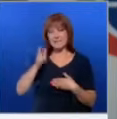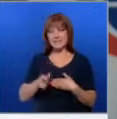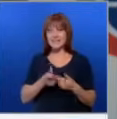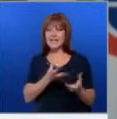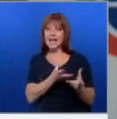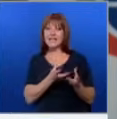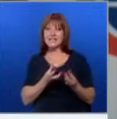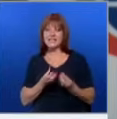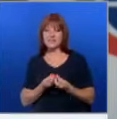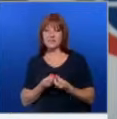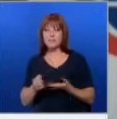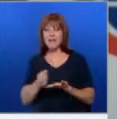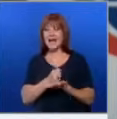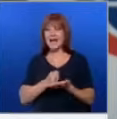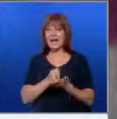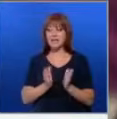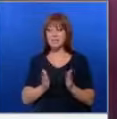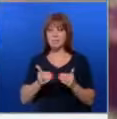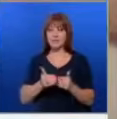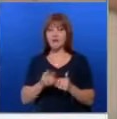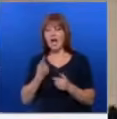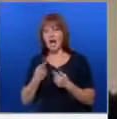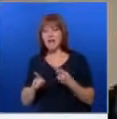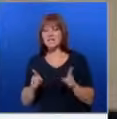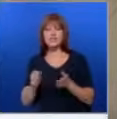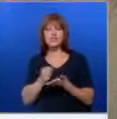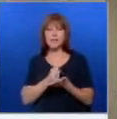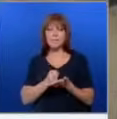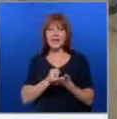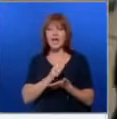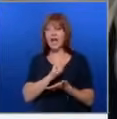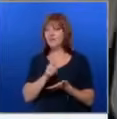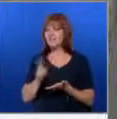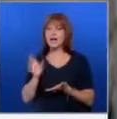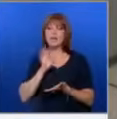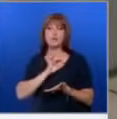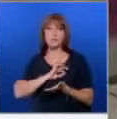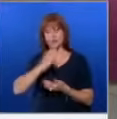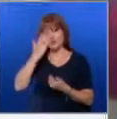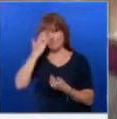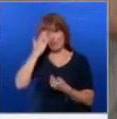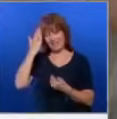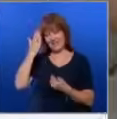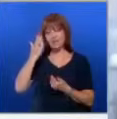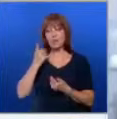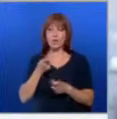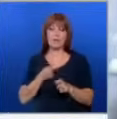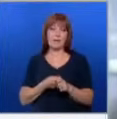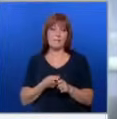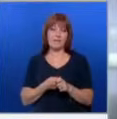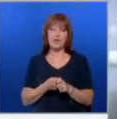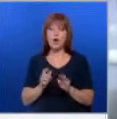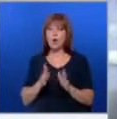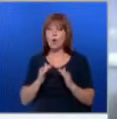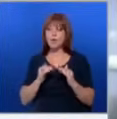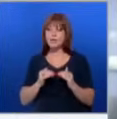взима съответно лекарствените си продукти в различни аптеки, всяка да получи справедливо това, което е извършила. Сколко